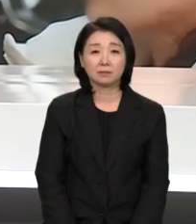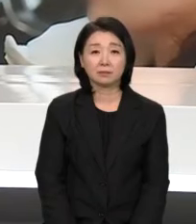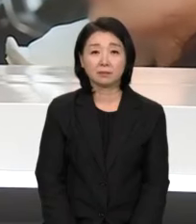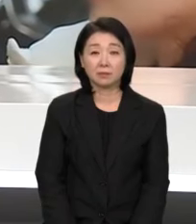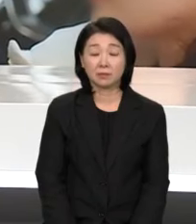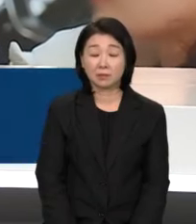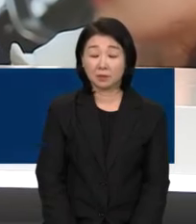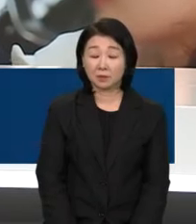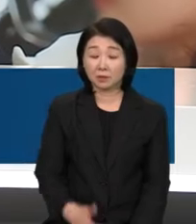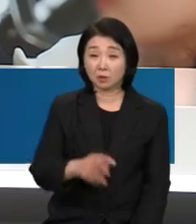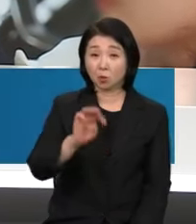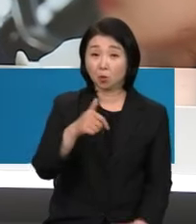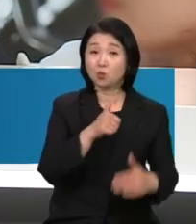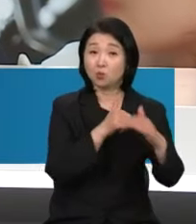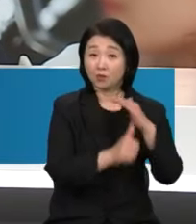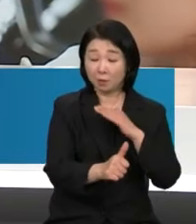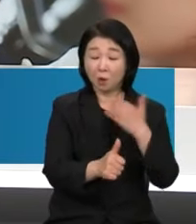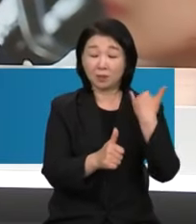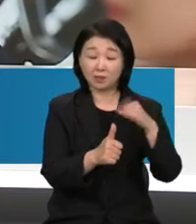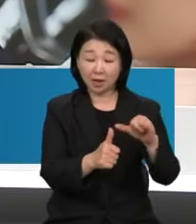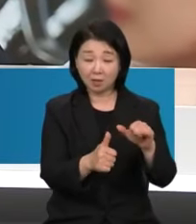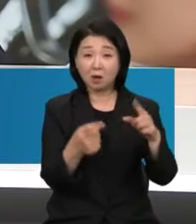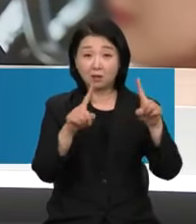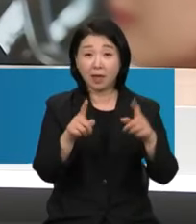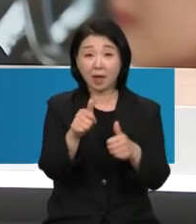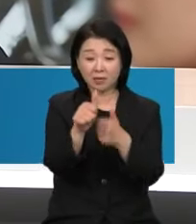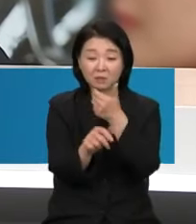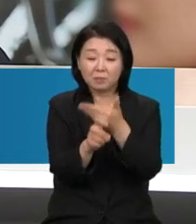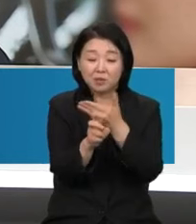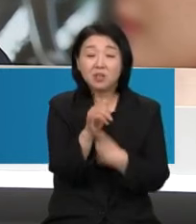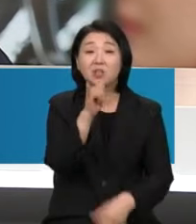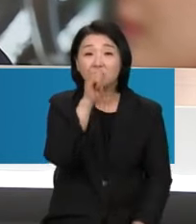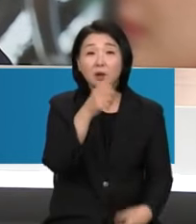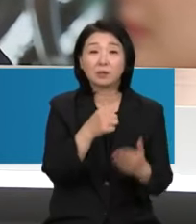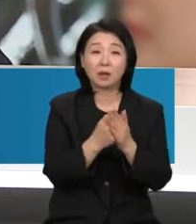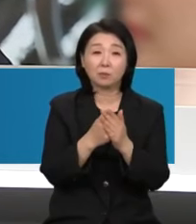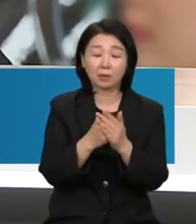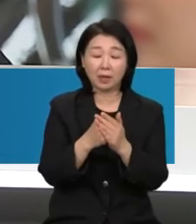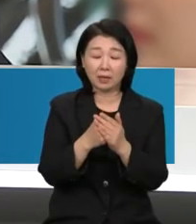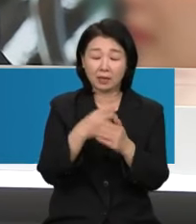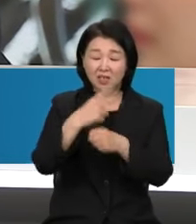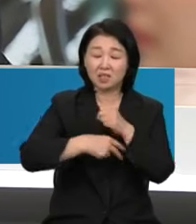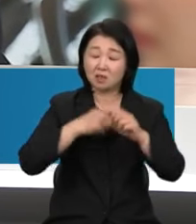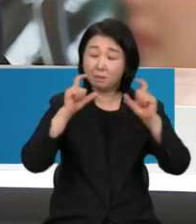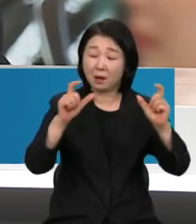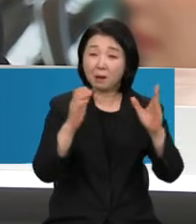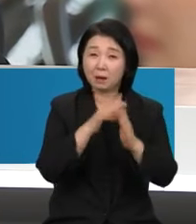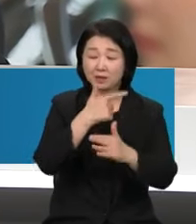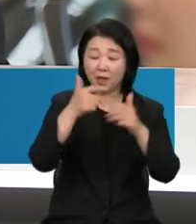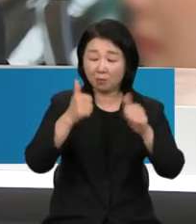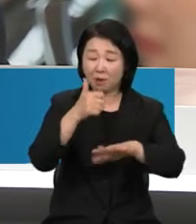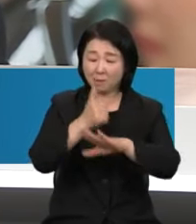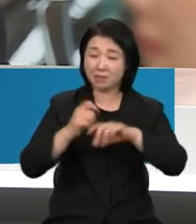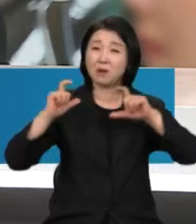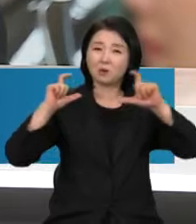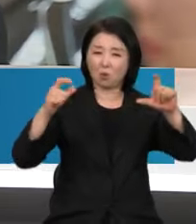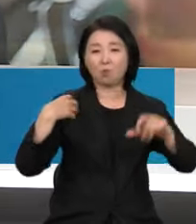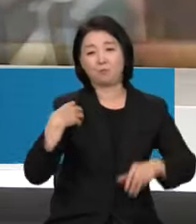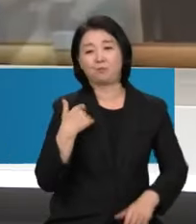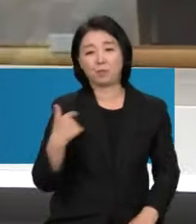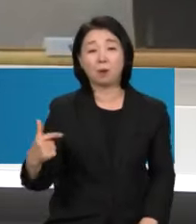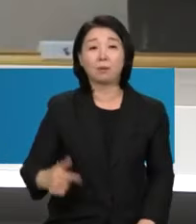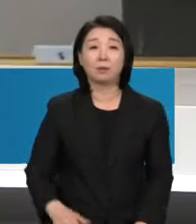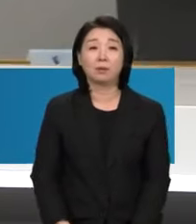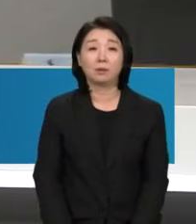다만 조국 대표는 자녀 입시 비리 혐의 등으로 징역 2년을 받고 대법원의 최종 선고를 눈앞에 두고 있다는 부담을 안고